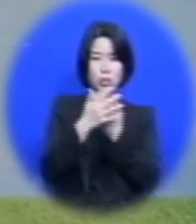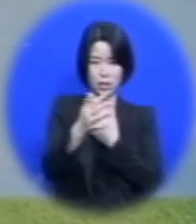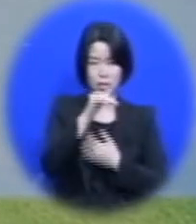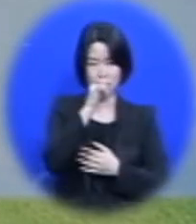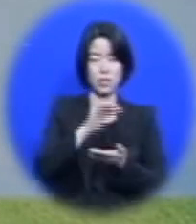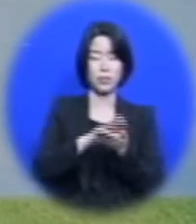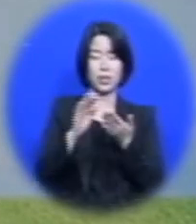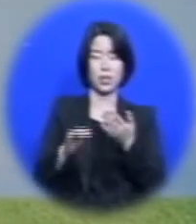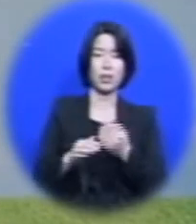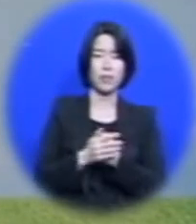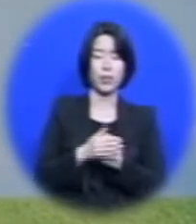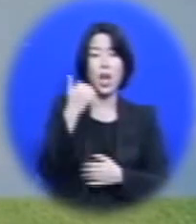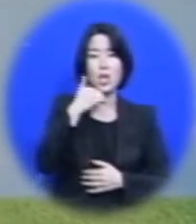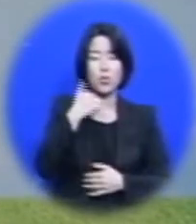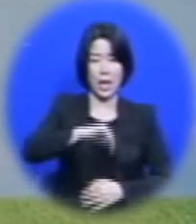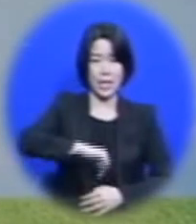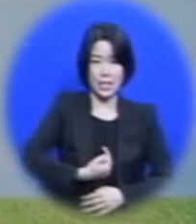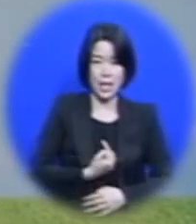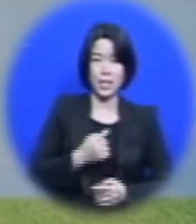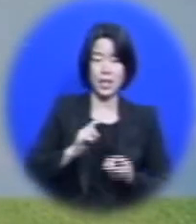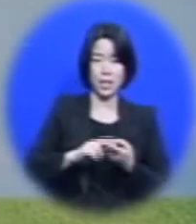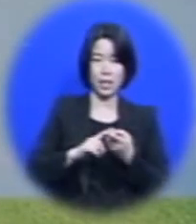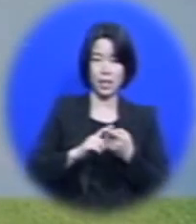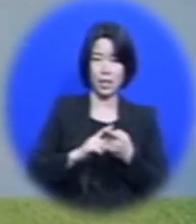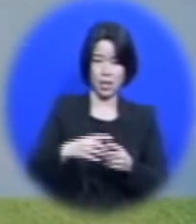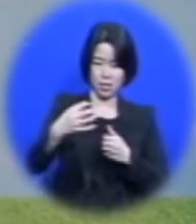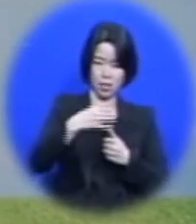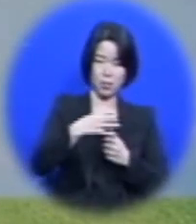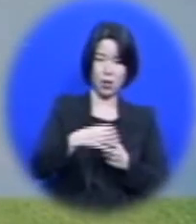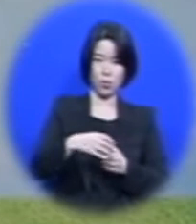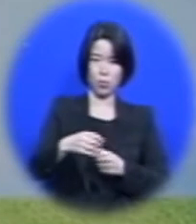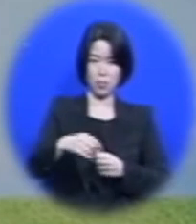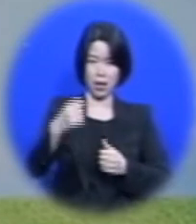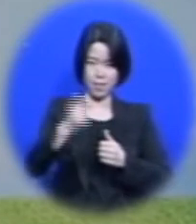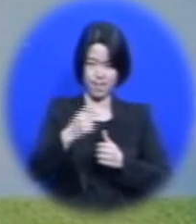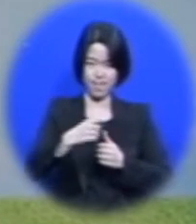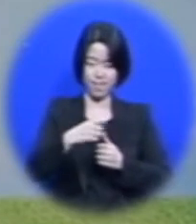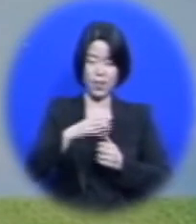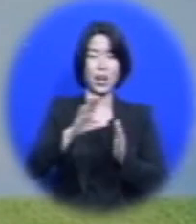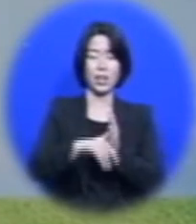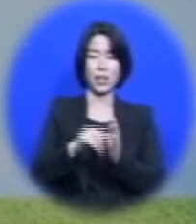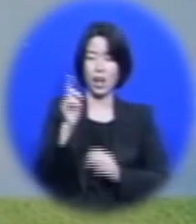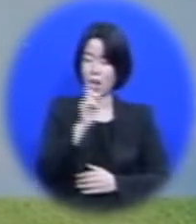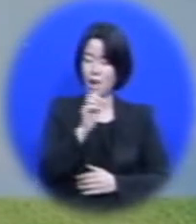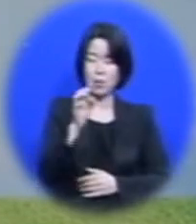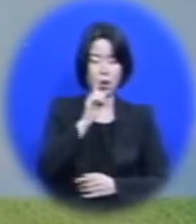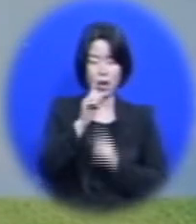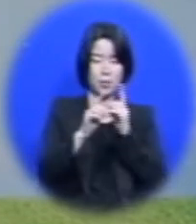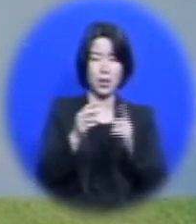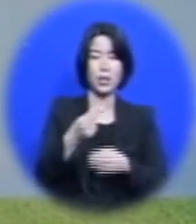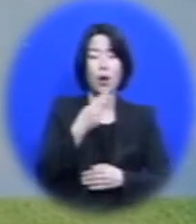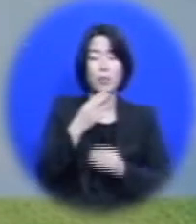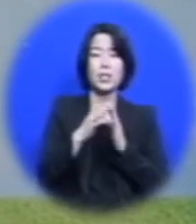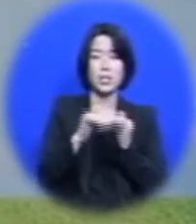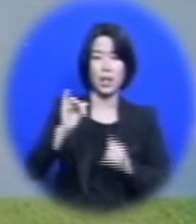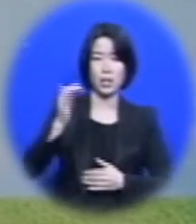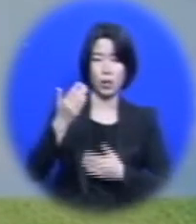누가 자기 자신에게 책망하고 비난할 때 아무 할 말이 없는 자가